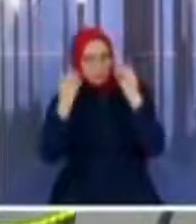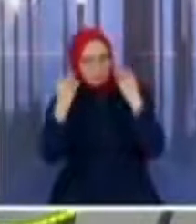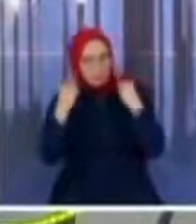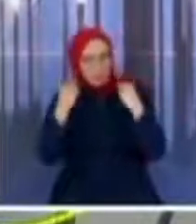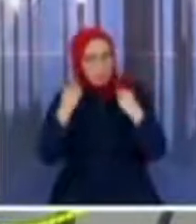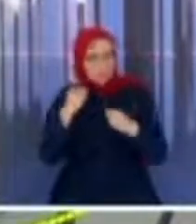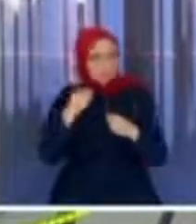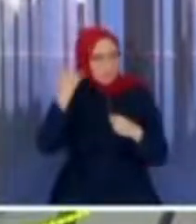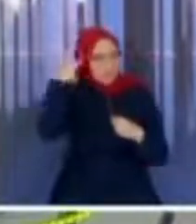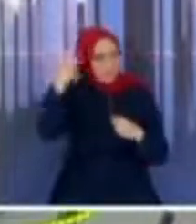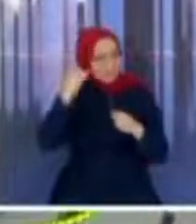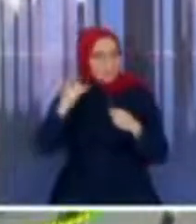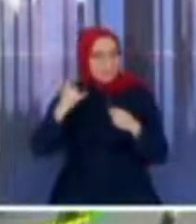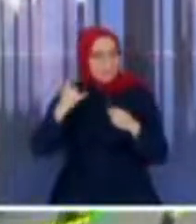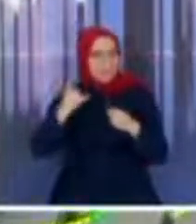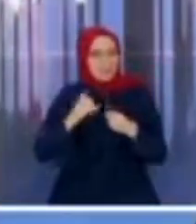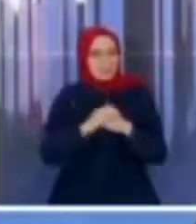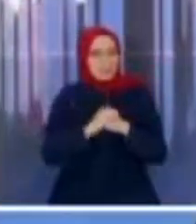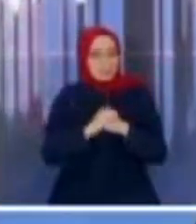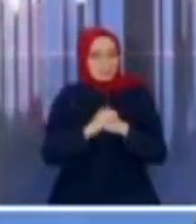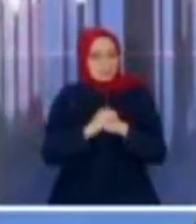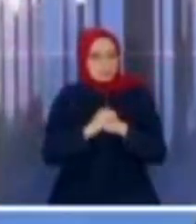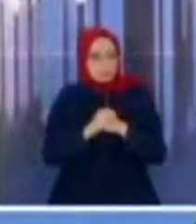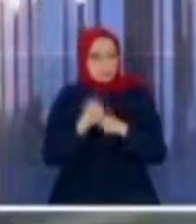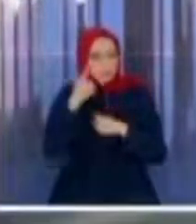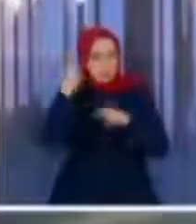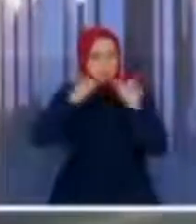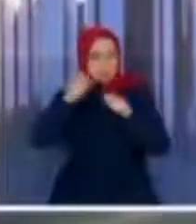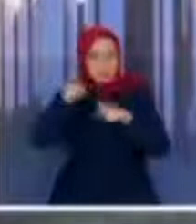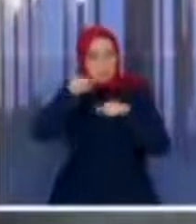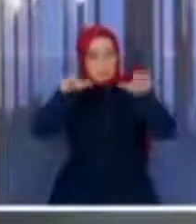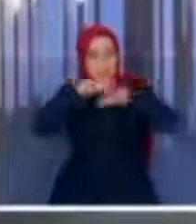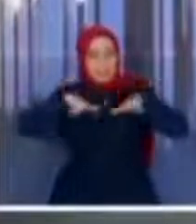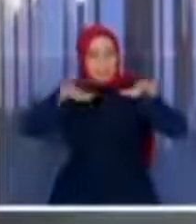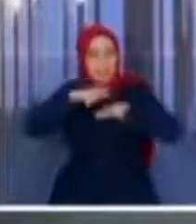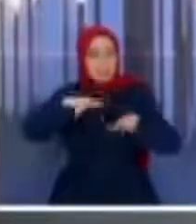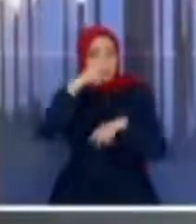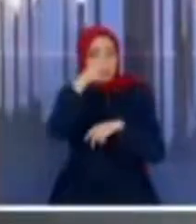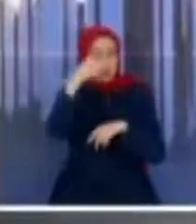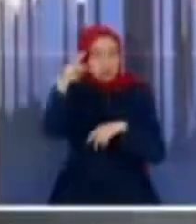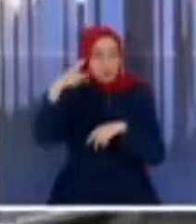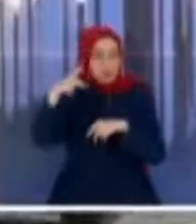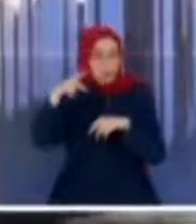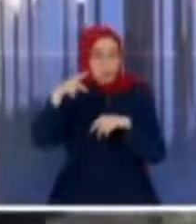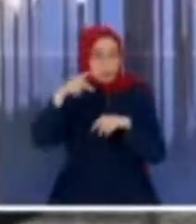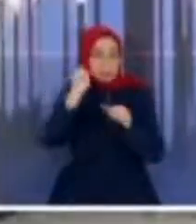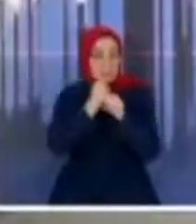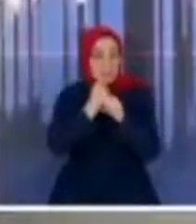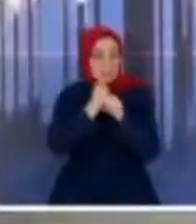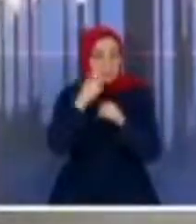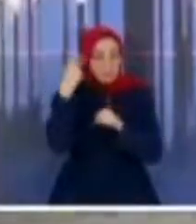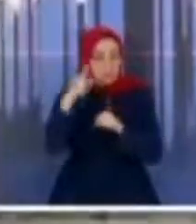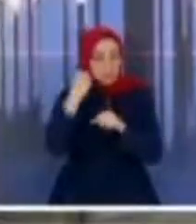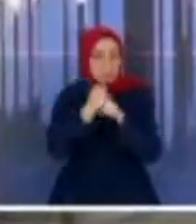اللي تعطيها للمشروع. اللي هو سامحني دكتور، ديجا هذايا انجازهم هما، هذايا مش خدمتنا احنا، هذايا خدمتهم هما